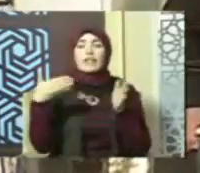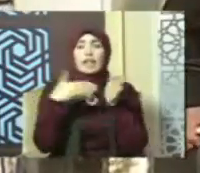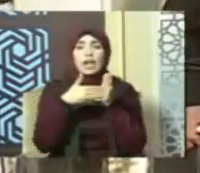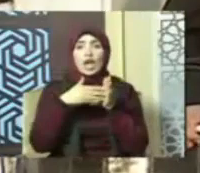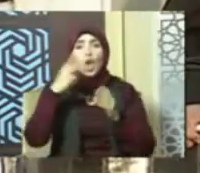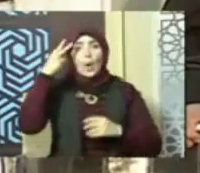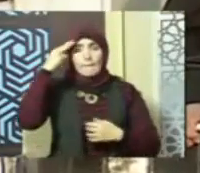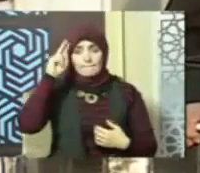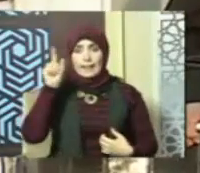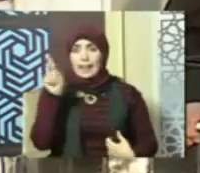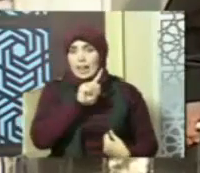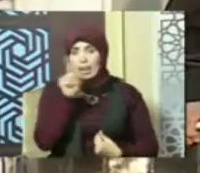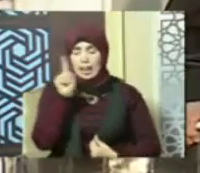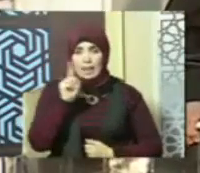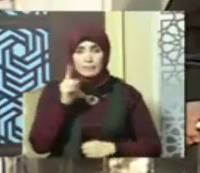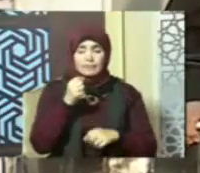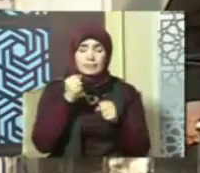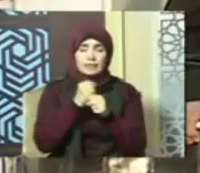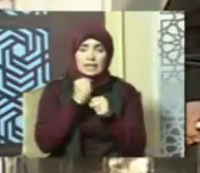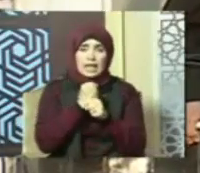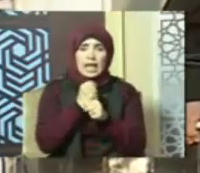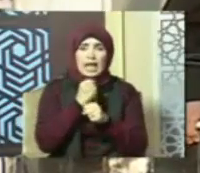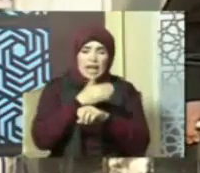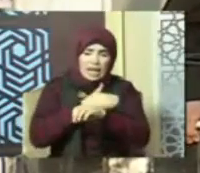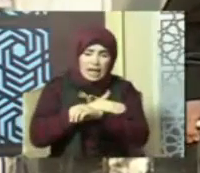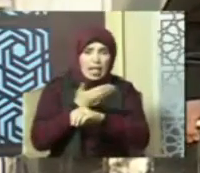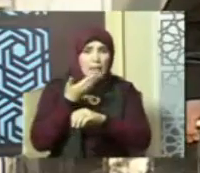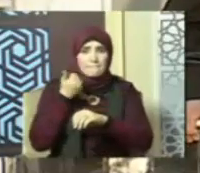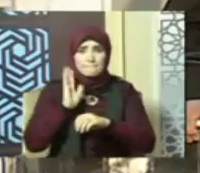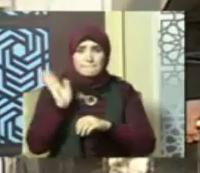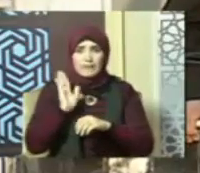ومن لم يجتهد لم ينجح